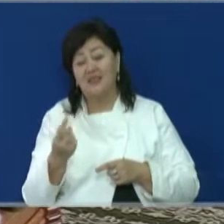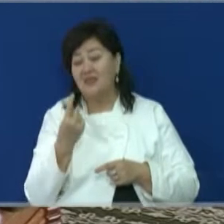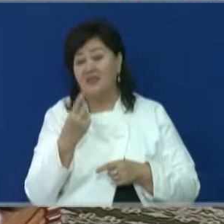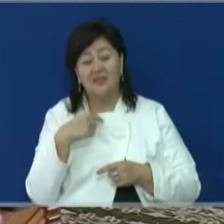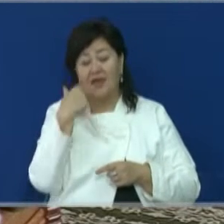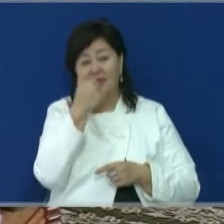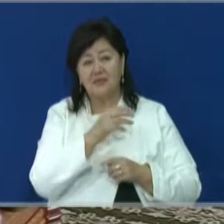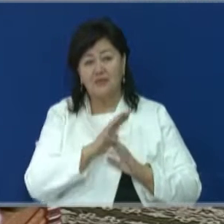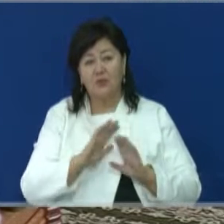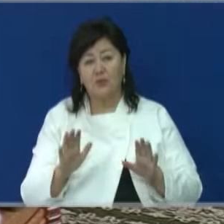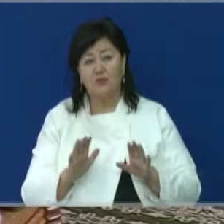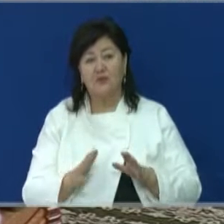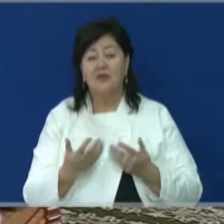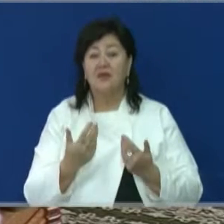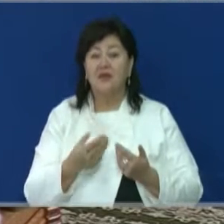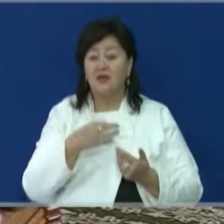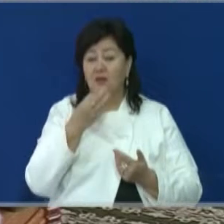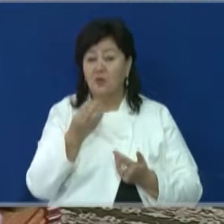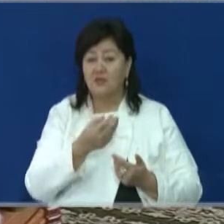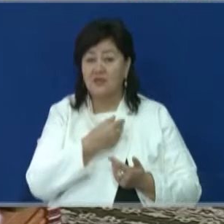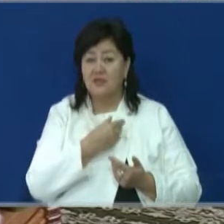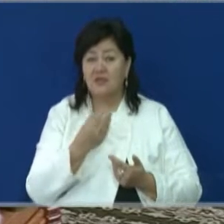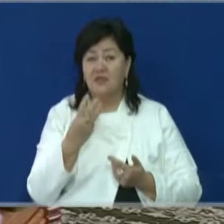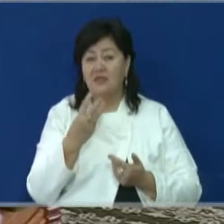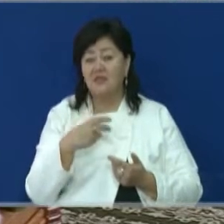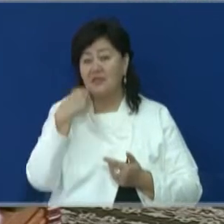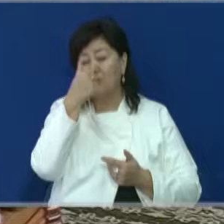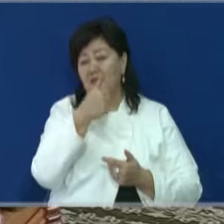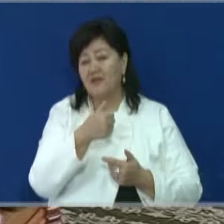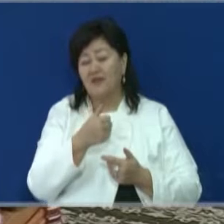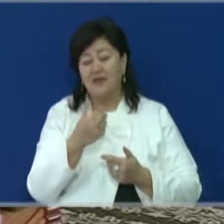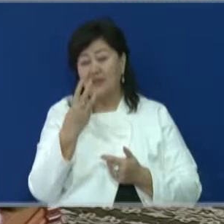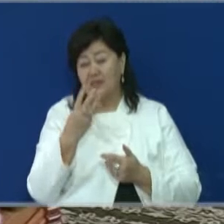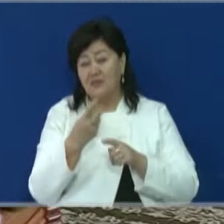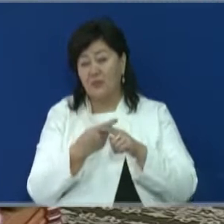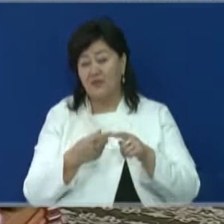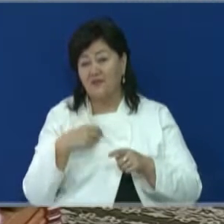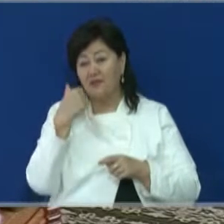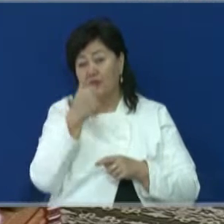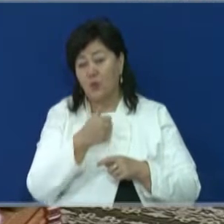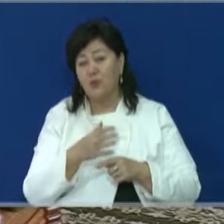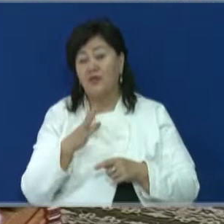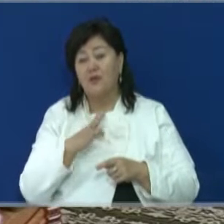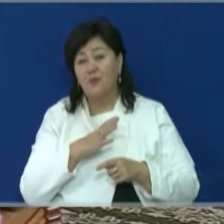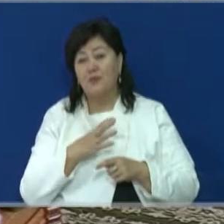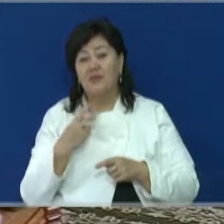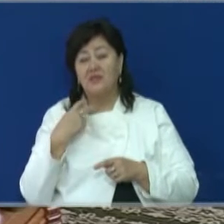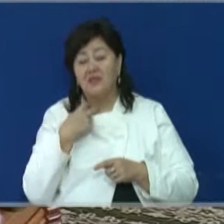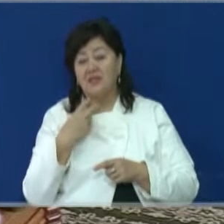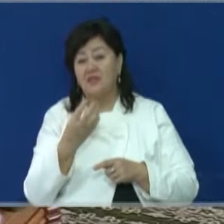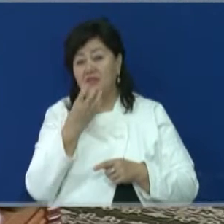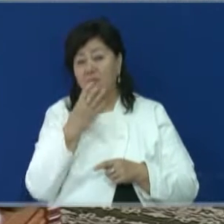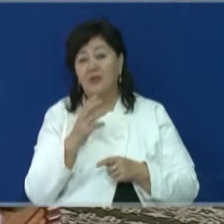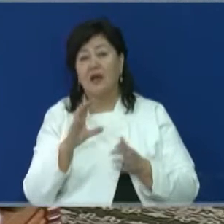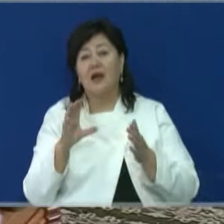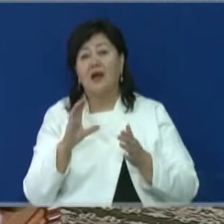жиналған қарыз емес. Айтып өткеніміздей, бұған дейінде 3,5 жыл бойы суға берешек төленбеген, яғни жылу коммунэнерго Семей су арнасына